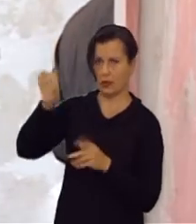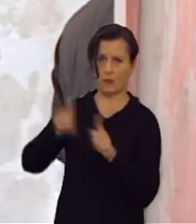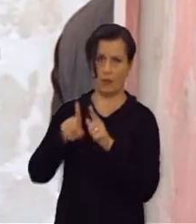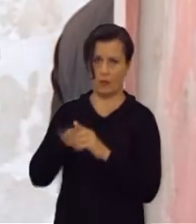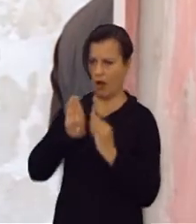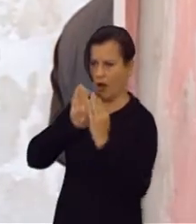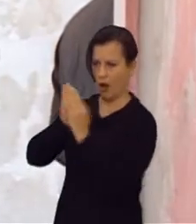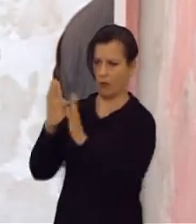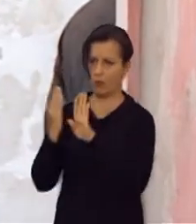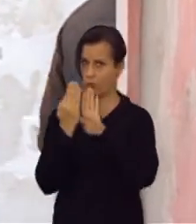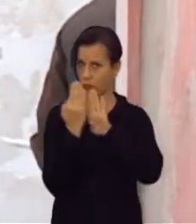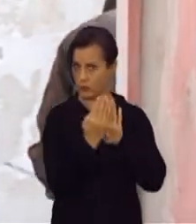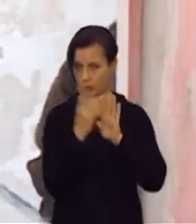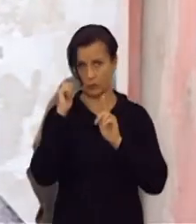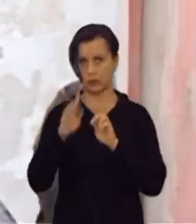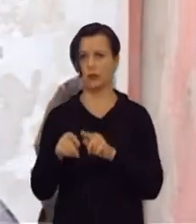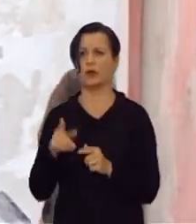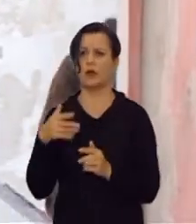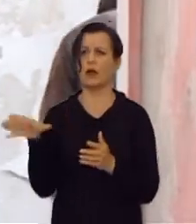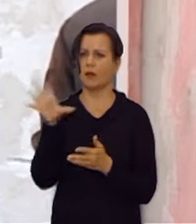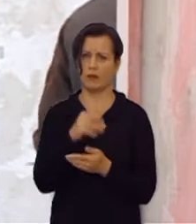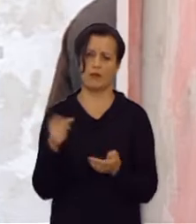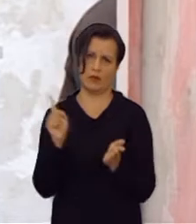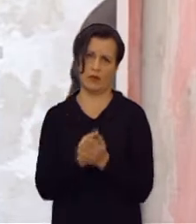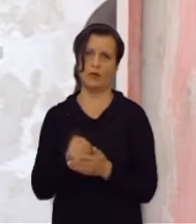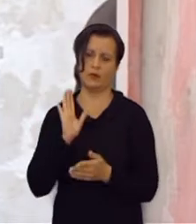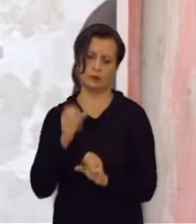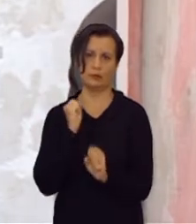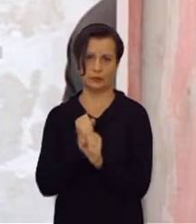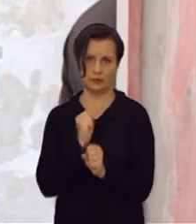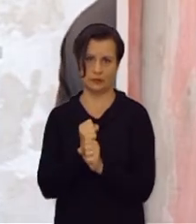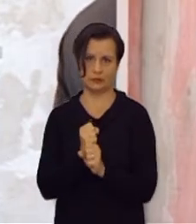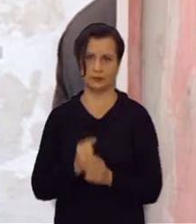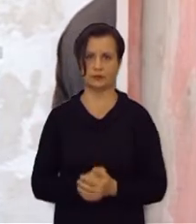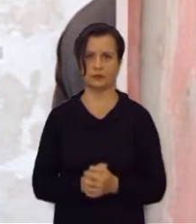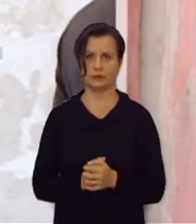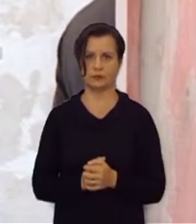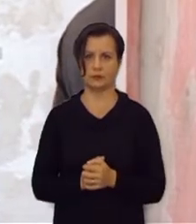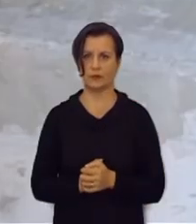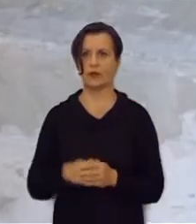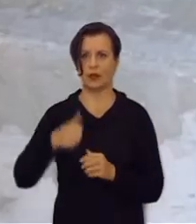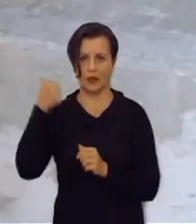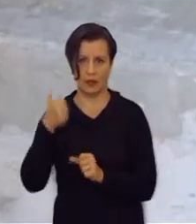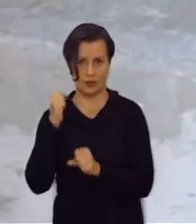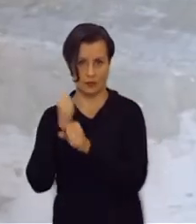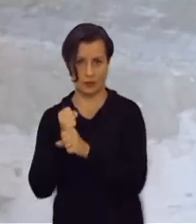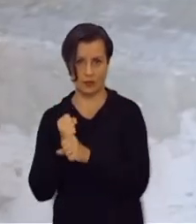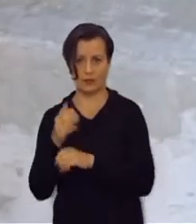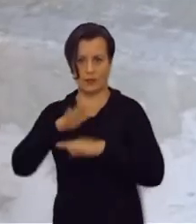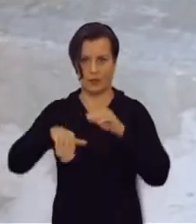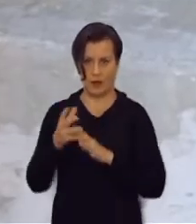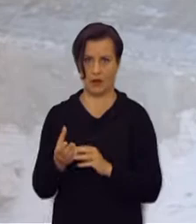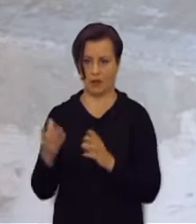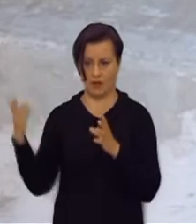koridoriuje kampučius užsidedame, tai kad tas, kas reikia, visus darbus ir padarysime, žinokite. Tai geras darbas ir